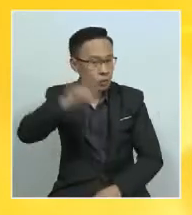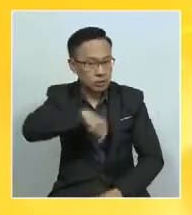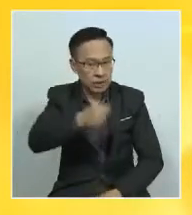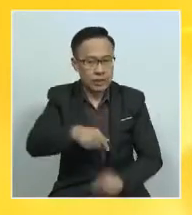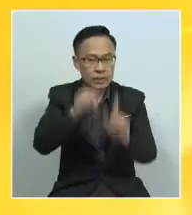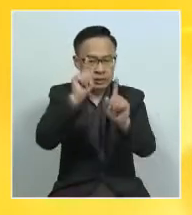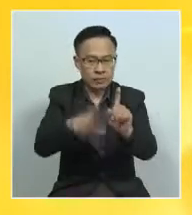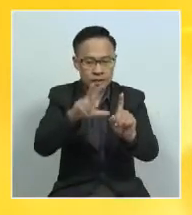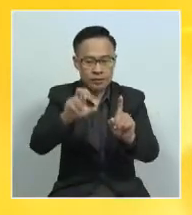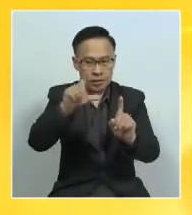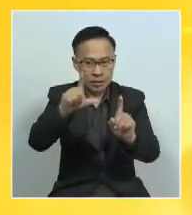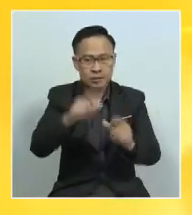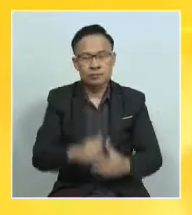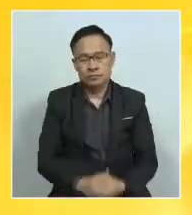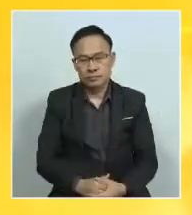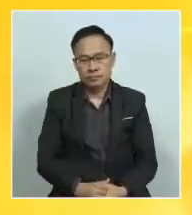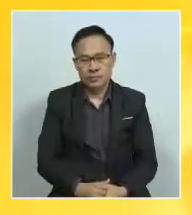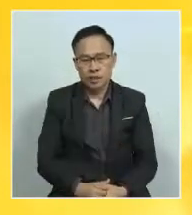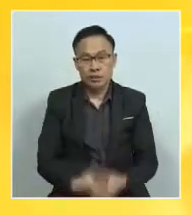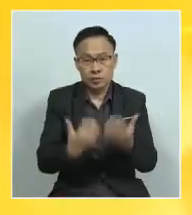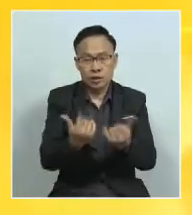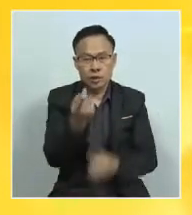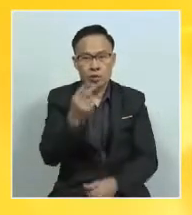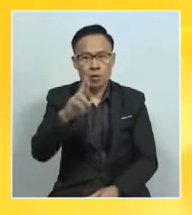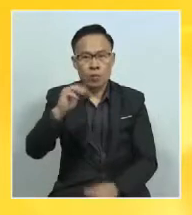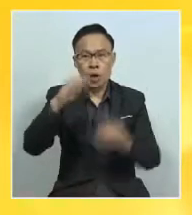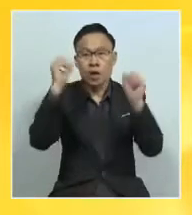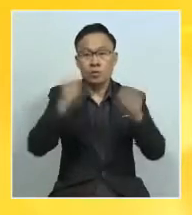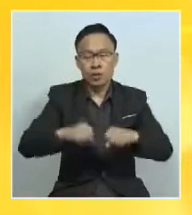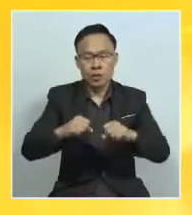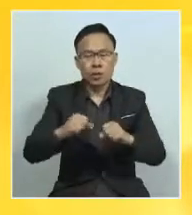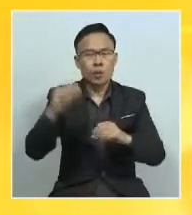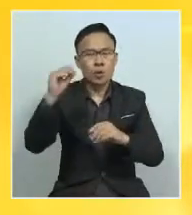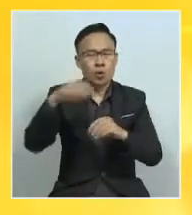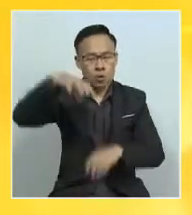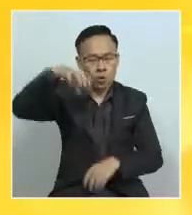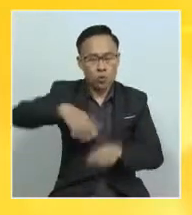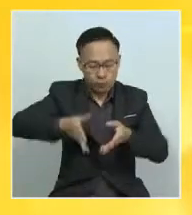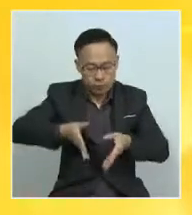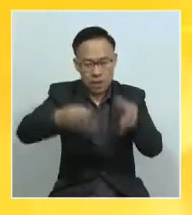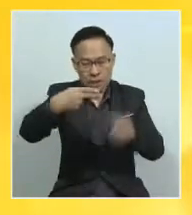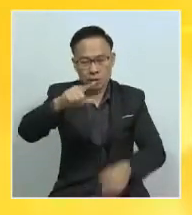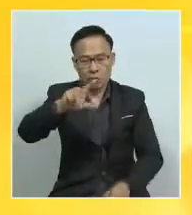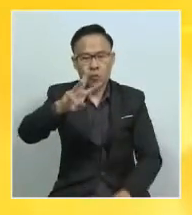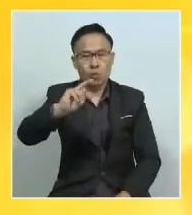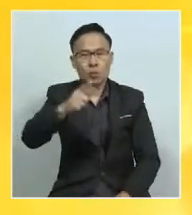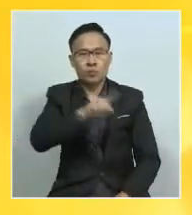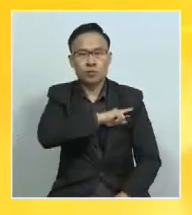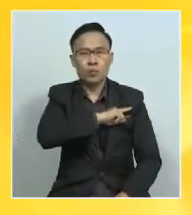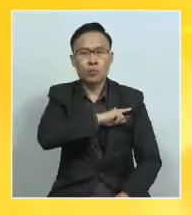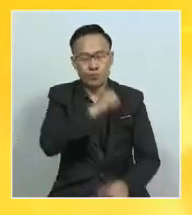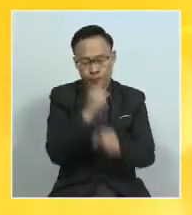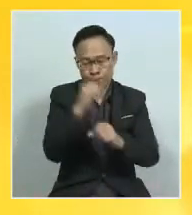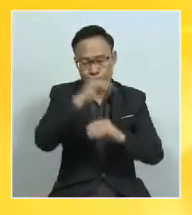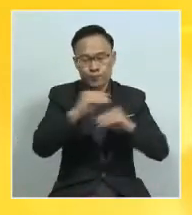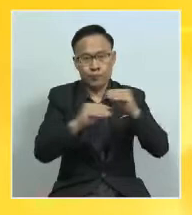ก 1,300 ล้านบาทด้วยกัน ซึ่งวันนี้แน่นอนค่ะทางครม.ก็อนุมัติให้กรมทางหลวงดำเนินโครงการนี้ได้เลยนะคะแล้วก็ไปคุยกันเมื่อทั้